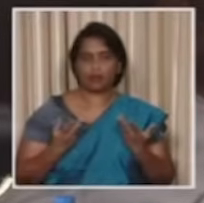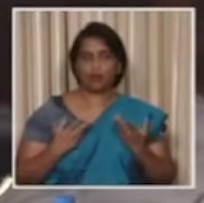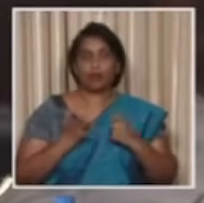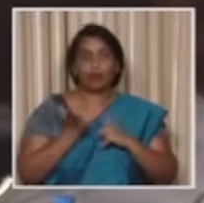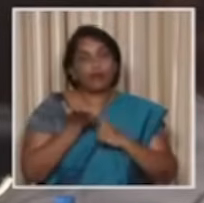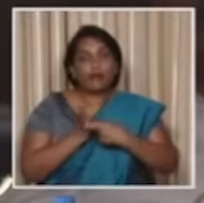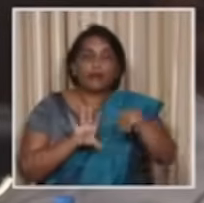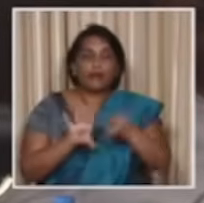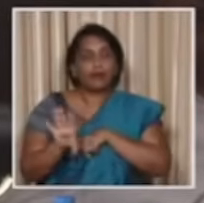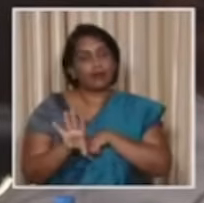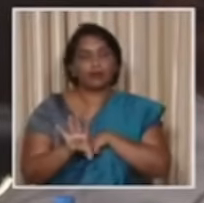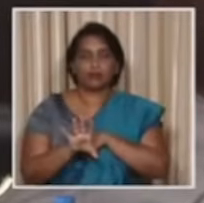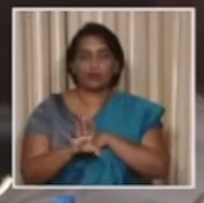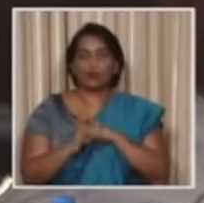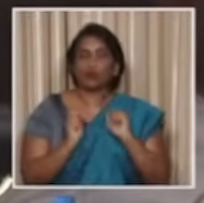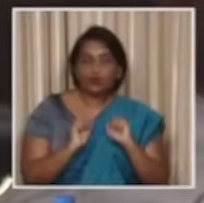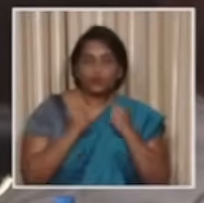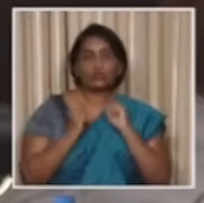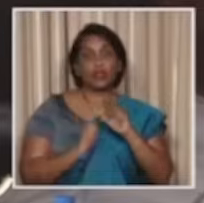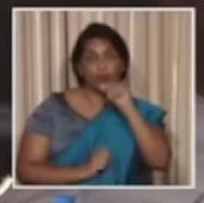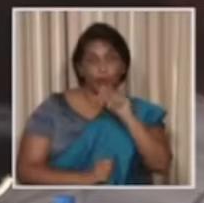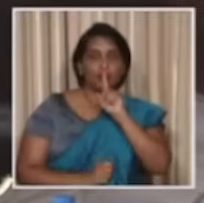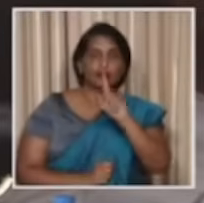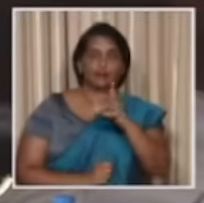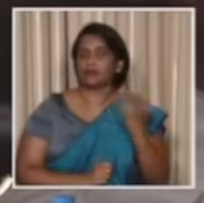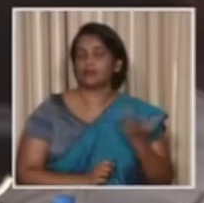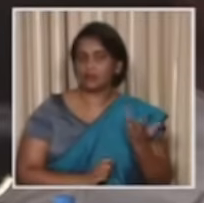උත්සාහ කරනවා අපිට ඒක ගැරන්ටි කරන්න බෑ.